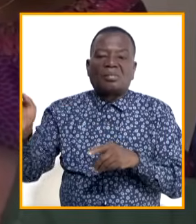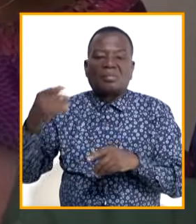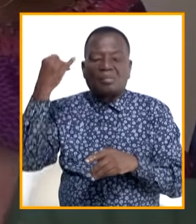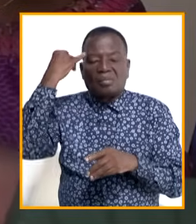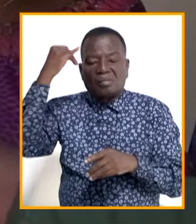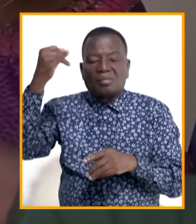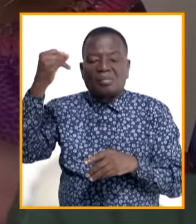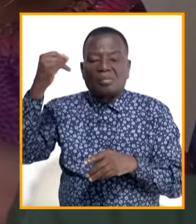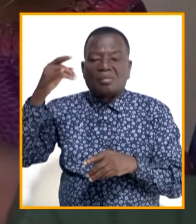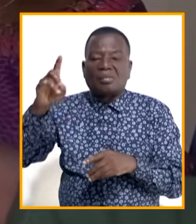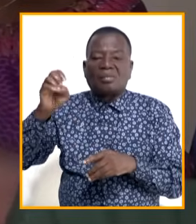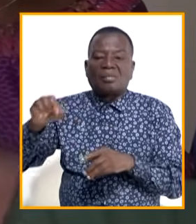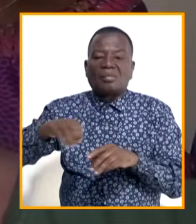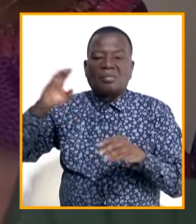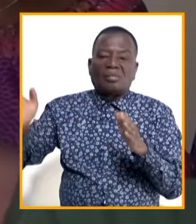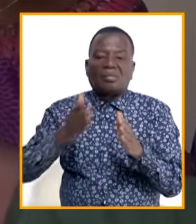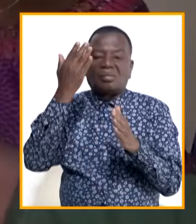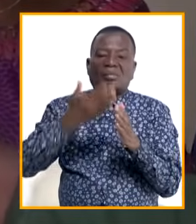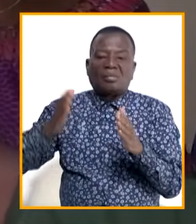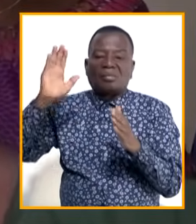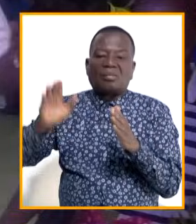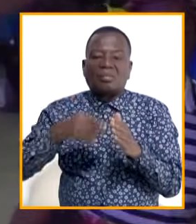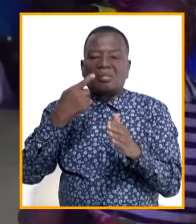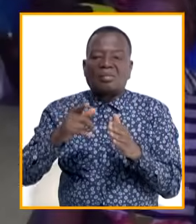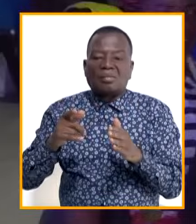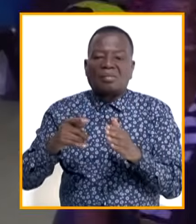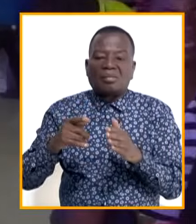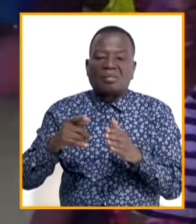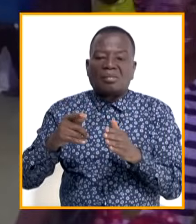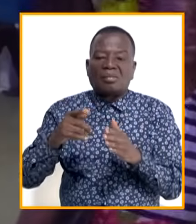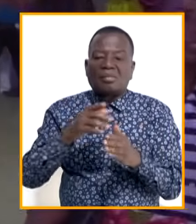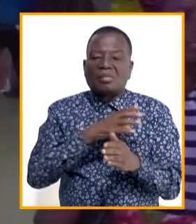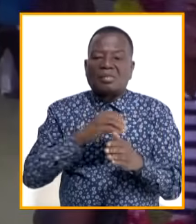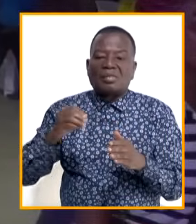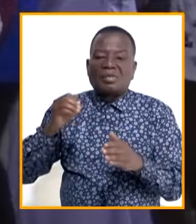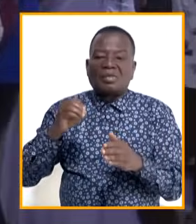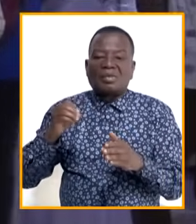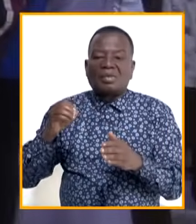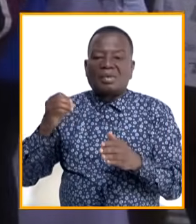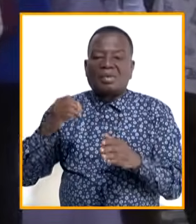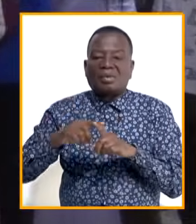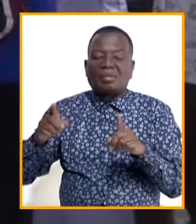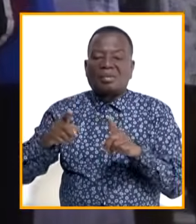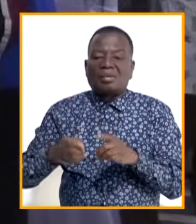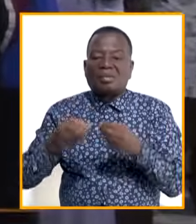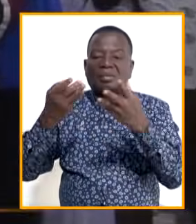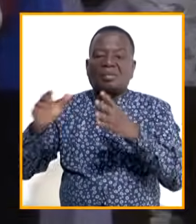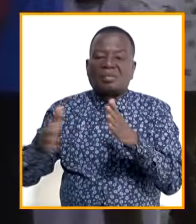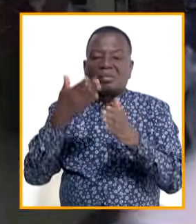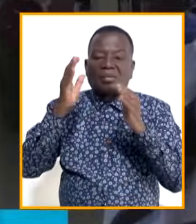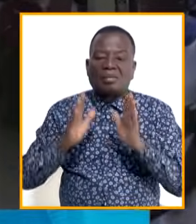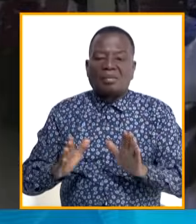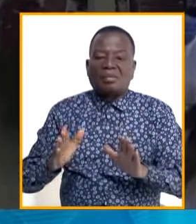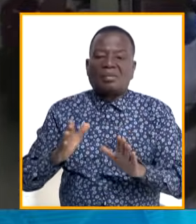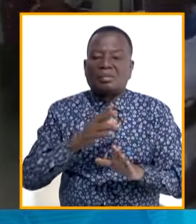l'initiative de faire un concert, ce qui est inédit. Danser et s'égayer, mais surtout promouvoir les artistes à